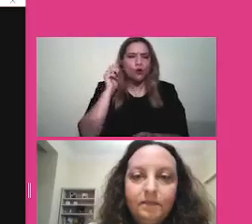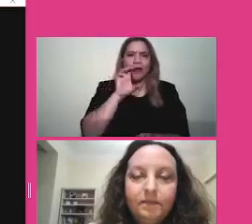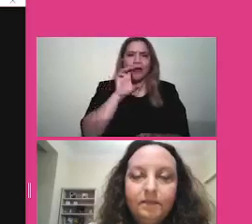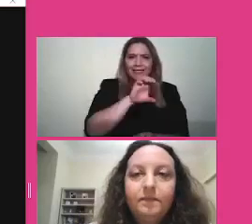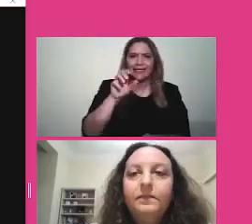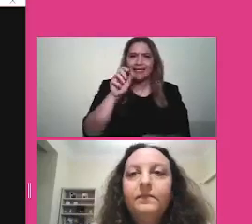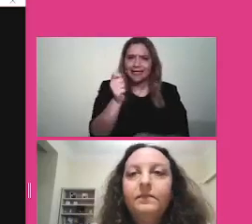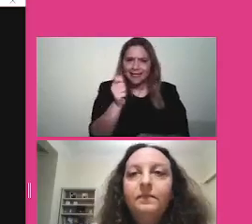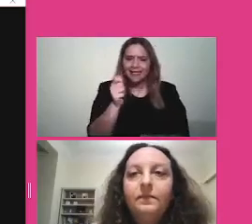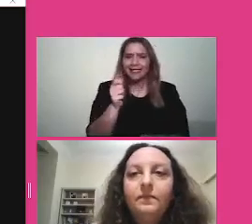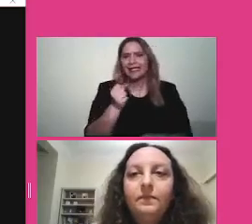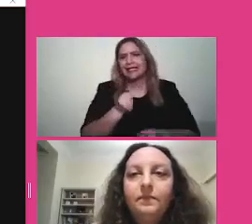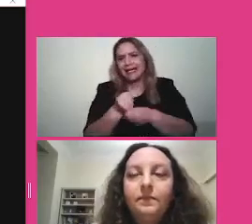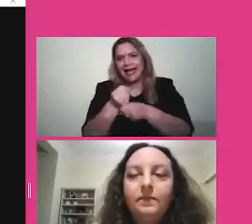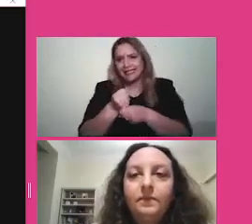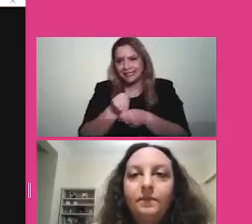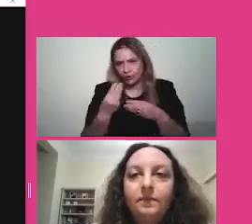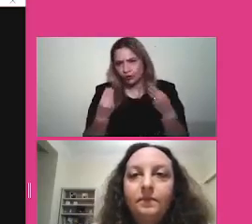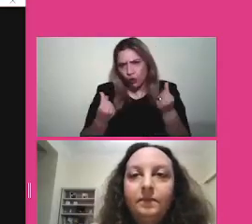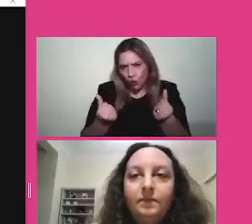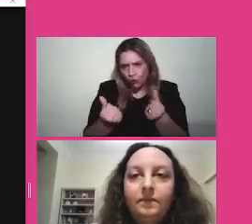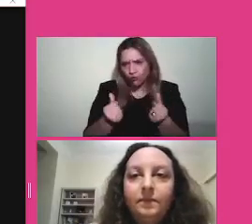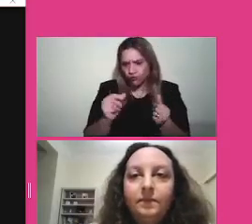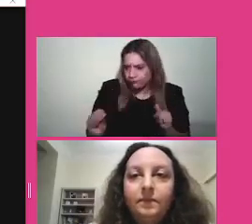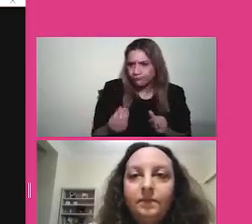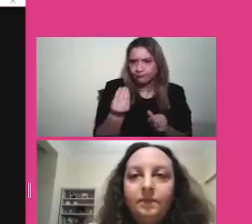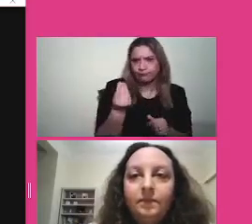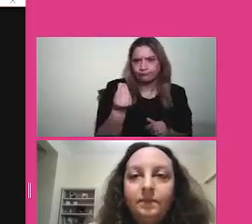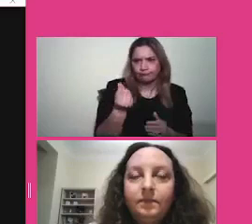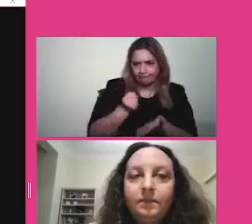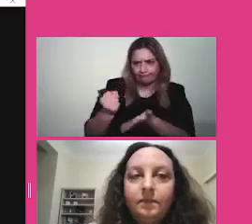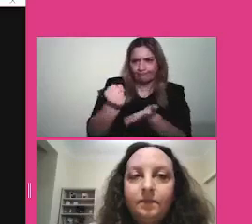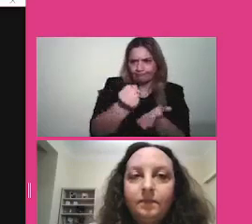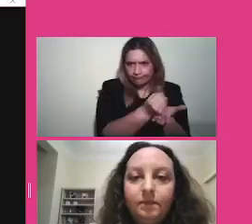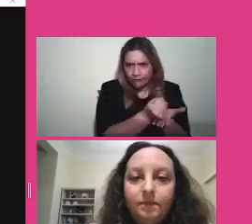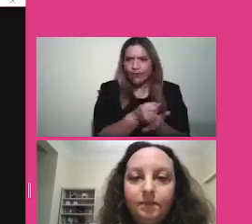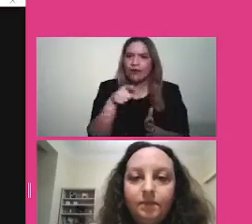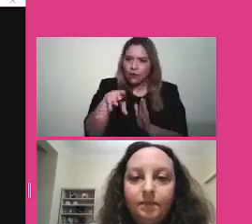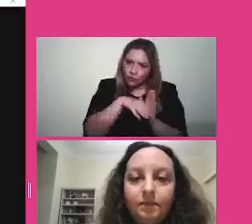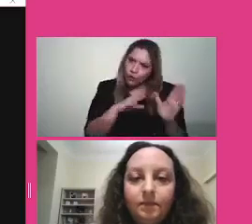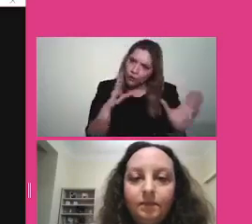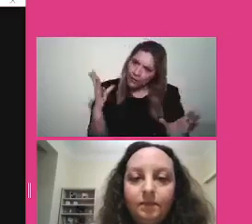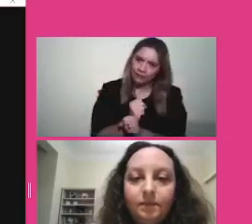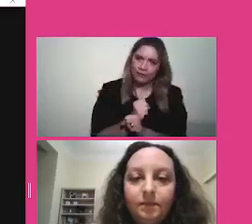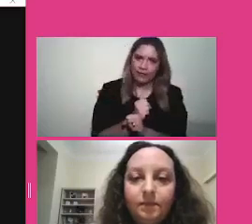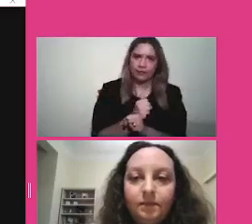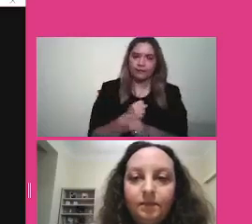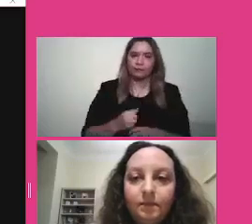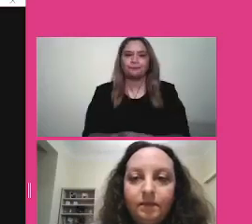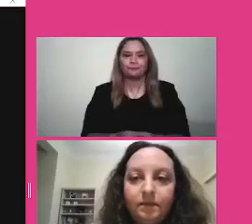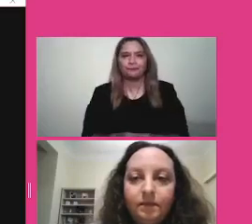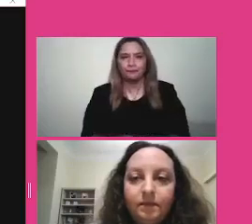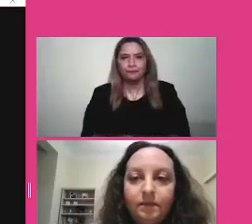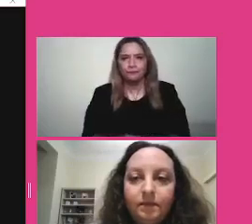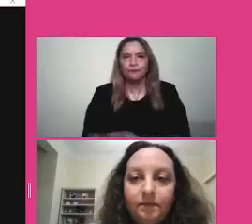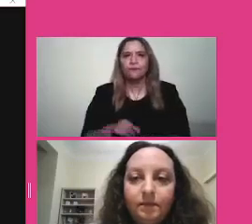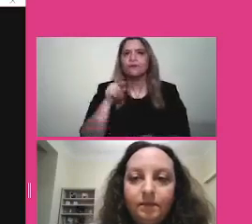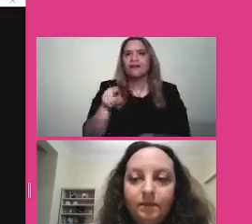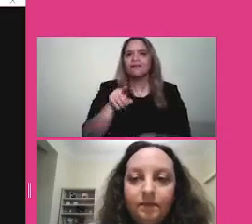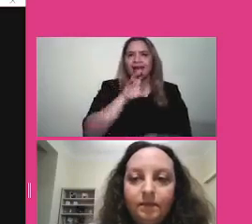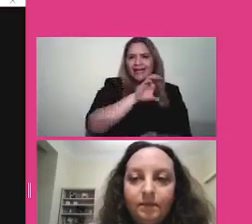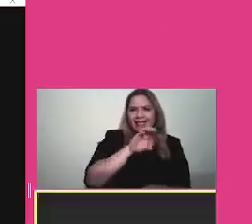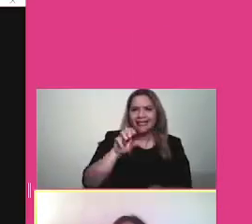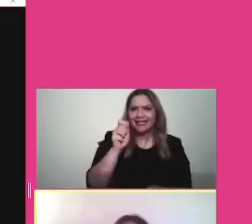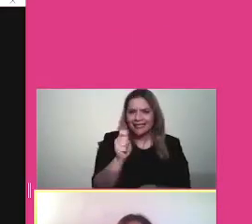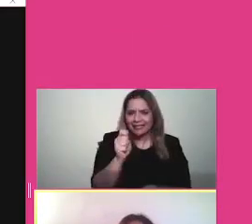Active Citizens Fund, μέσω του οποίου υλοποιείται το συγκεκριμένο έργο. Τα EA Grants